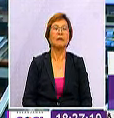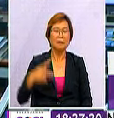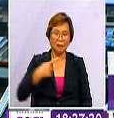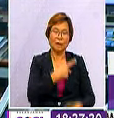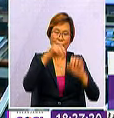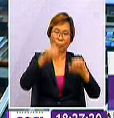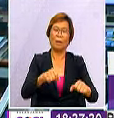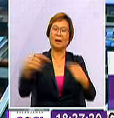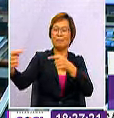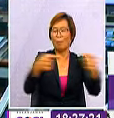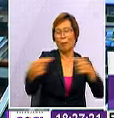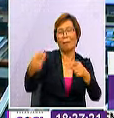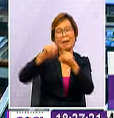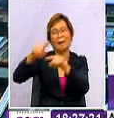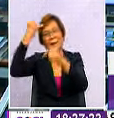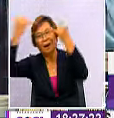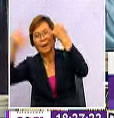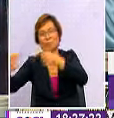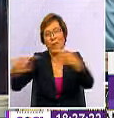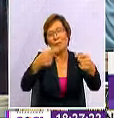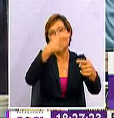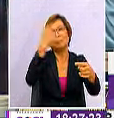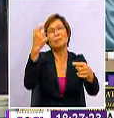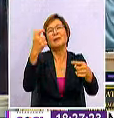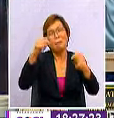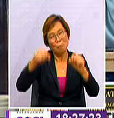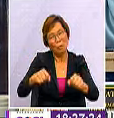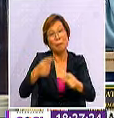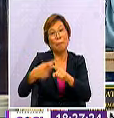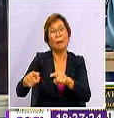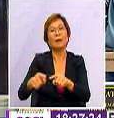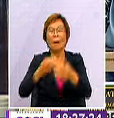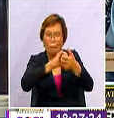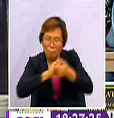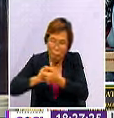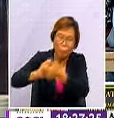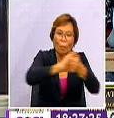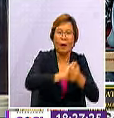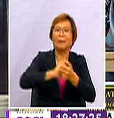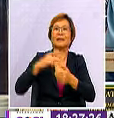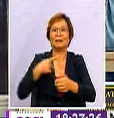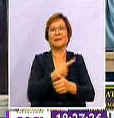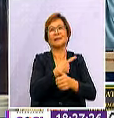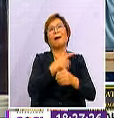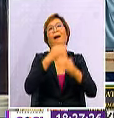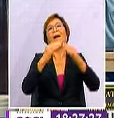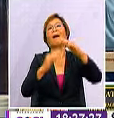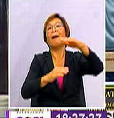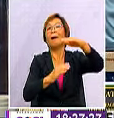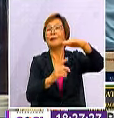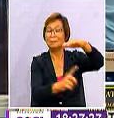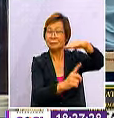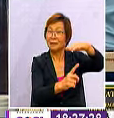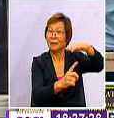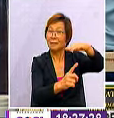Kita boleh berbalah dan berbeza pandangan atas perkara cabang. Namun bermuafakatlah kita atas perkara dasar.